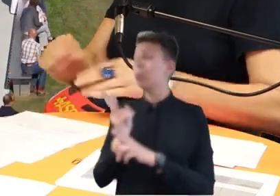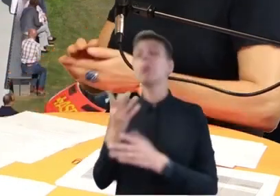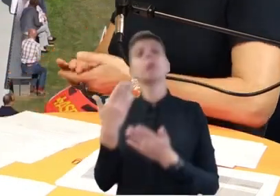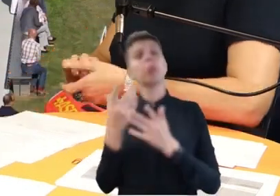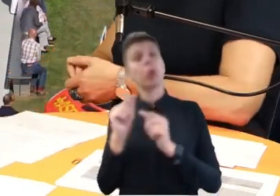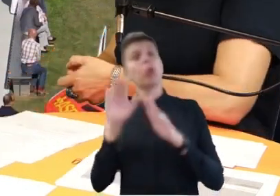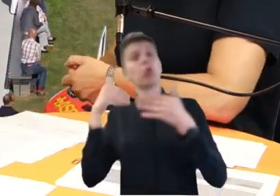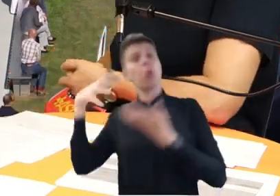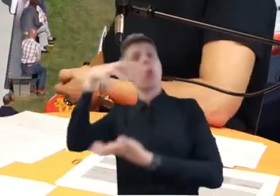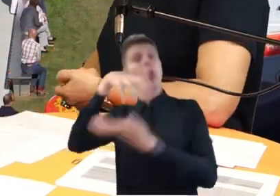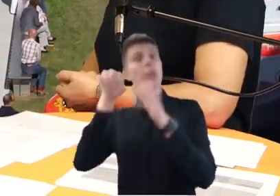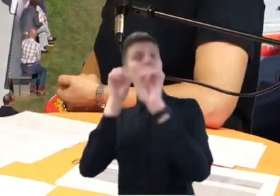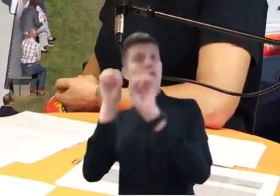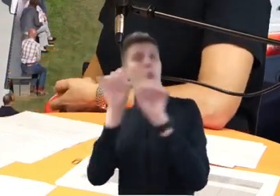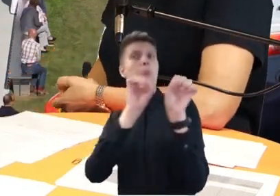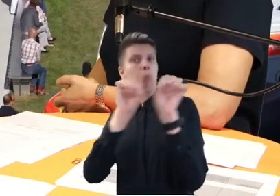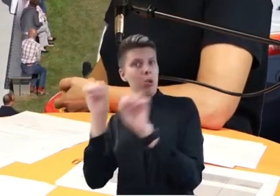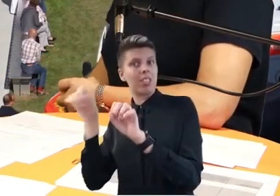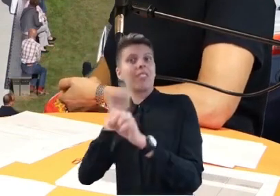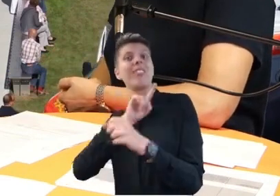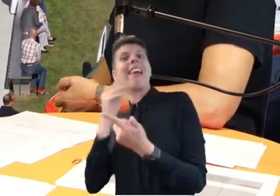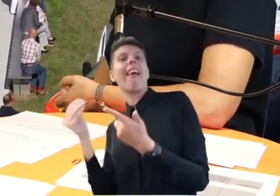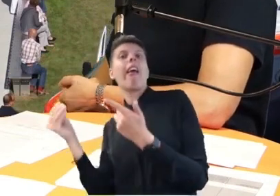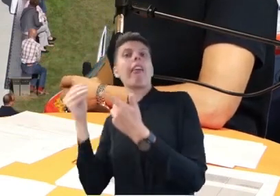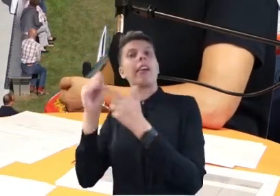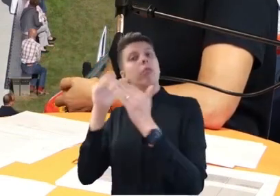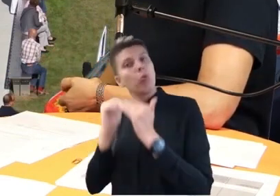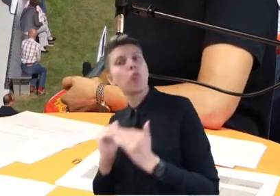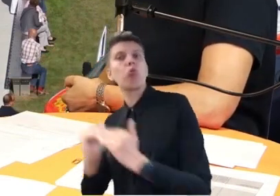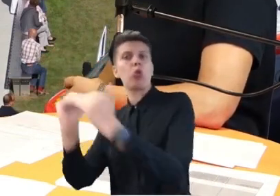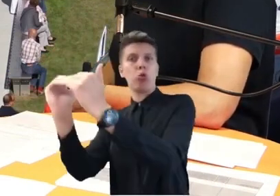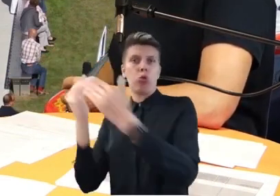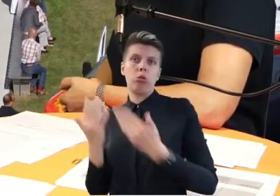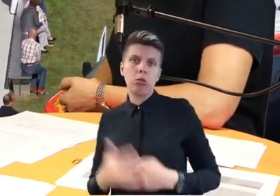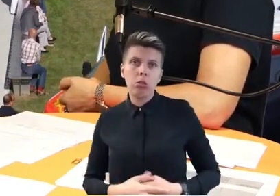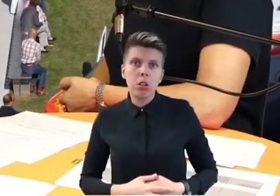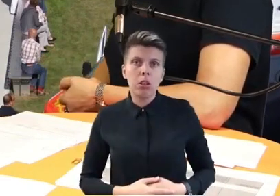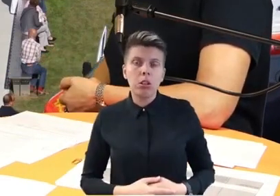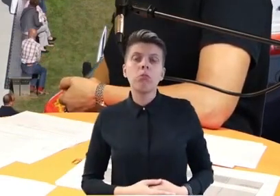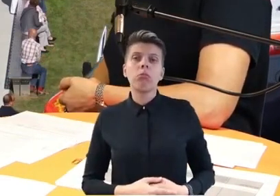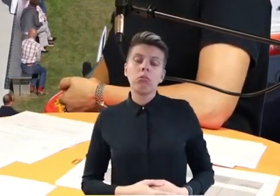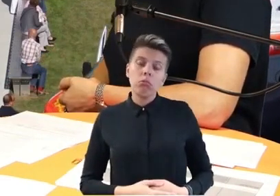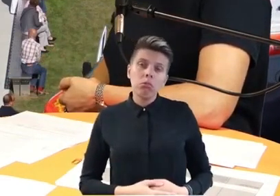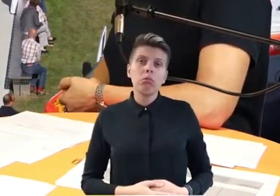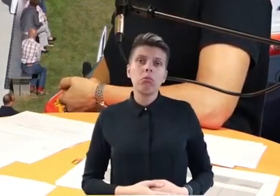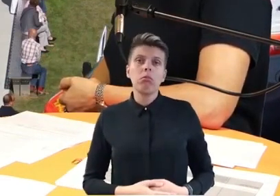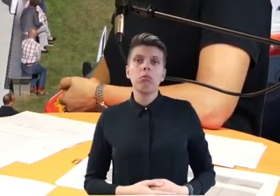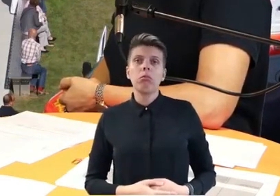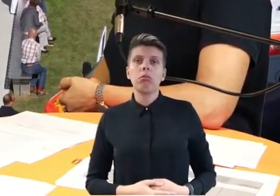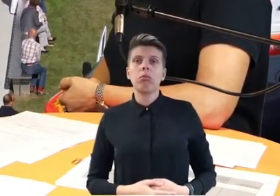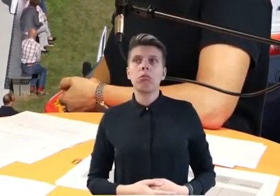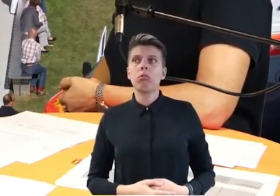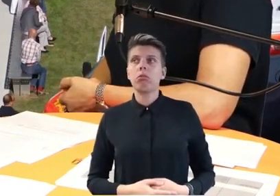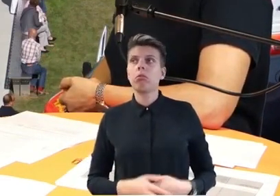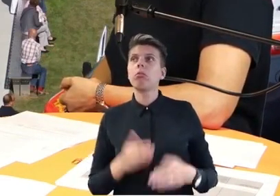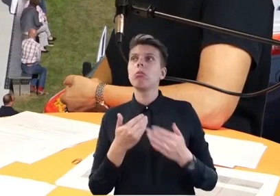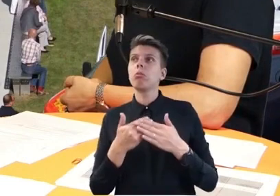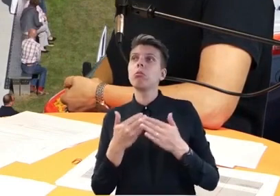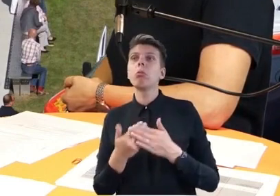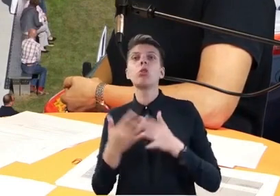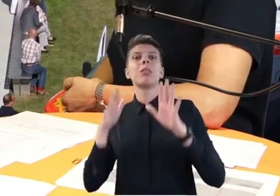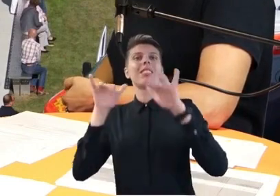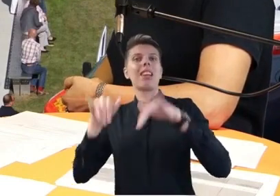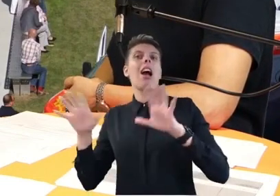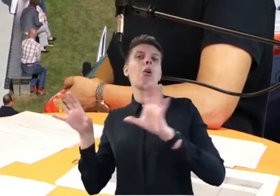die Katastrophenschutzpotenziale der Länder. Das hatte Herr Gewehr vorhin auch schon mal ausgeführt, da dann mit Einheiten mit